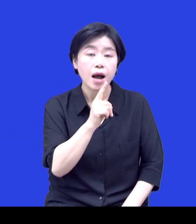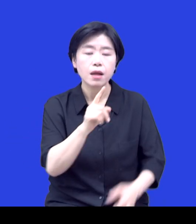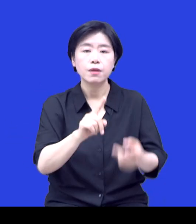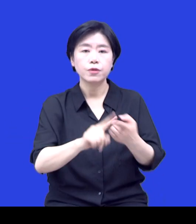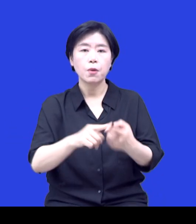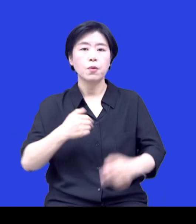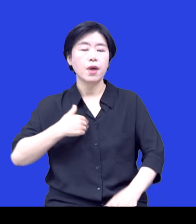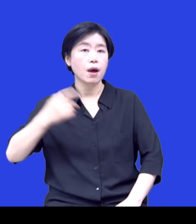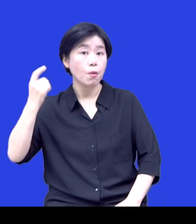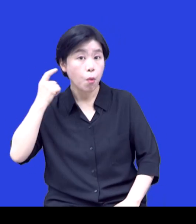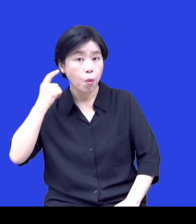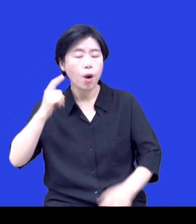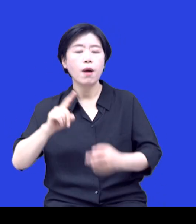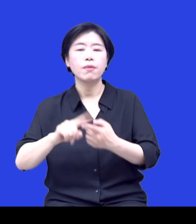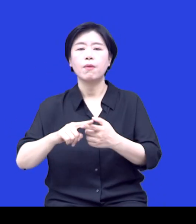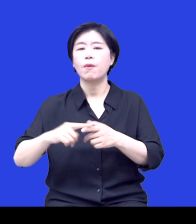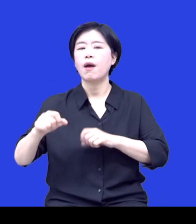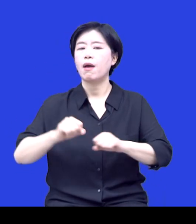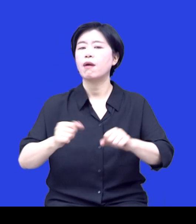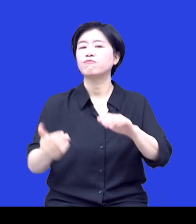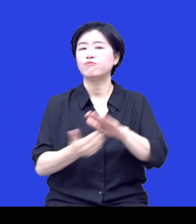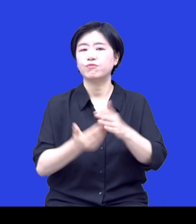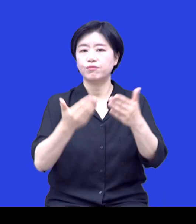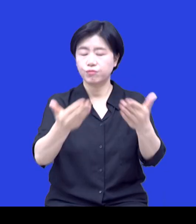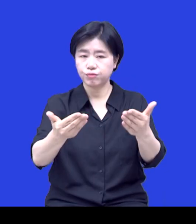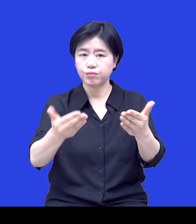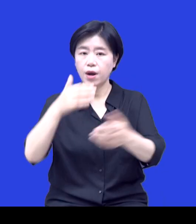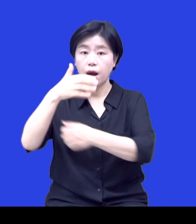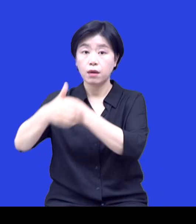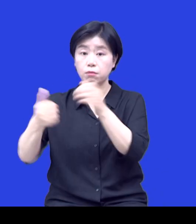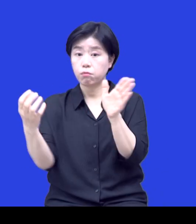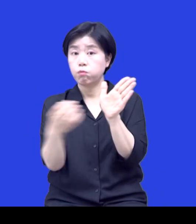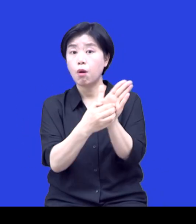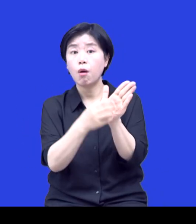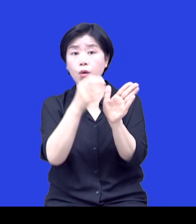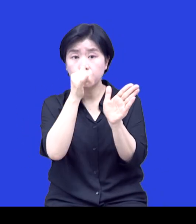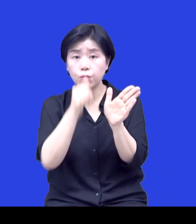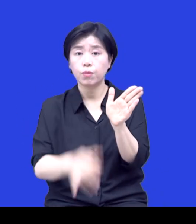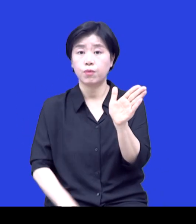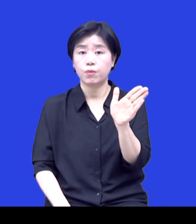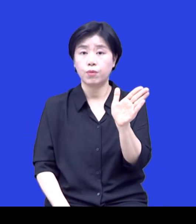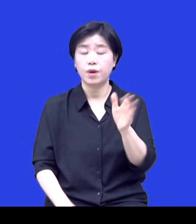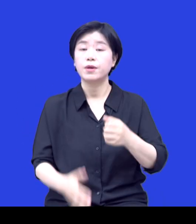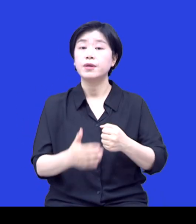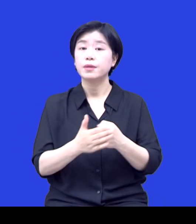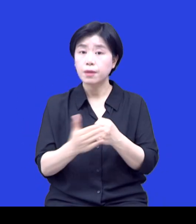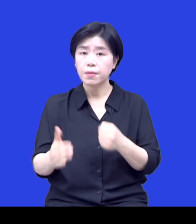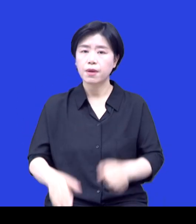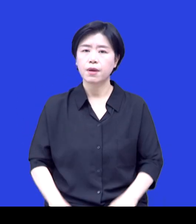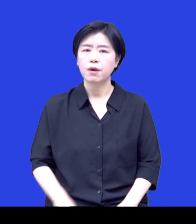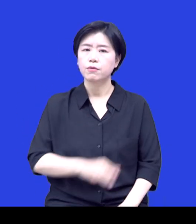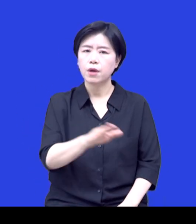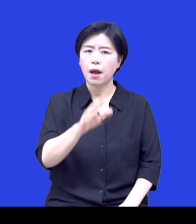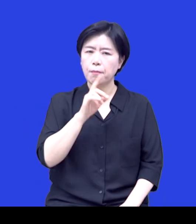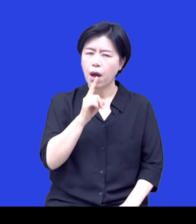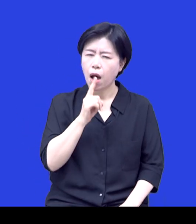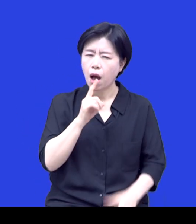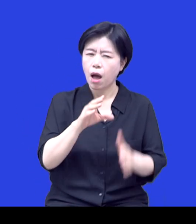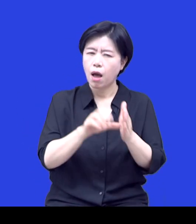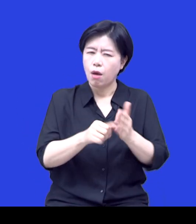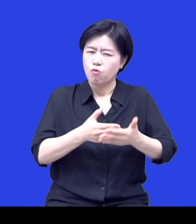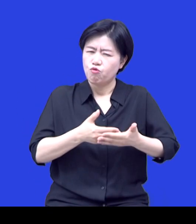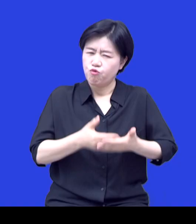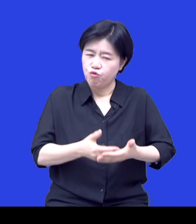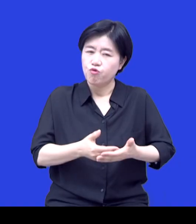내가 그대로 행할 것이다. 맞아요. 그걸 하나님이 직접 말씀하셨기 때문에 우리는 이 말의 무게를